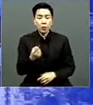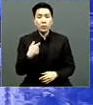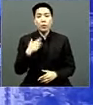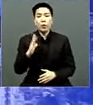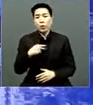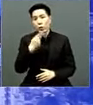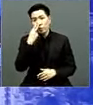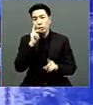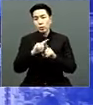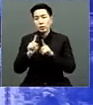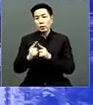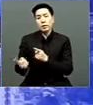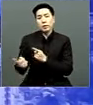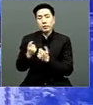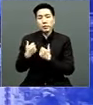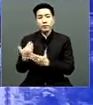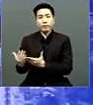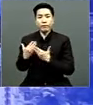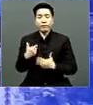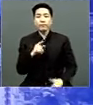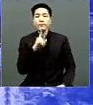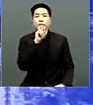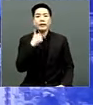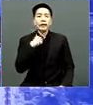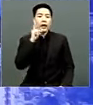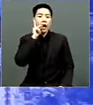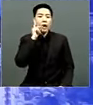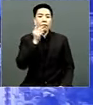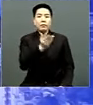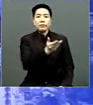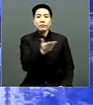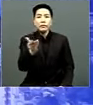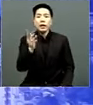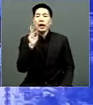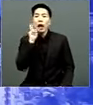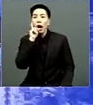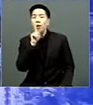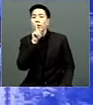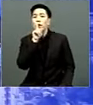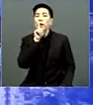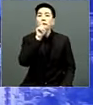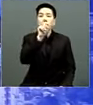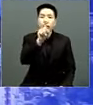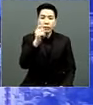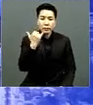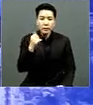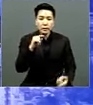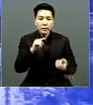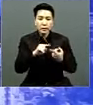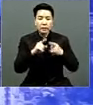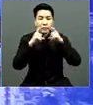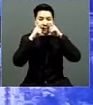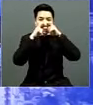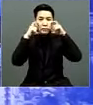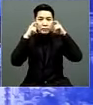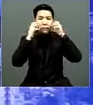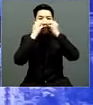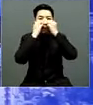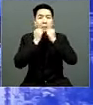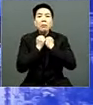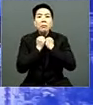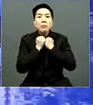ที่ติดตามต่างๆนะคะว่ากรณีที่ผู้สื่อข่าวนั้นได้มีการถามคำถามนะคะแล้วก็นำหน้ากากออกหลายคนไม่ส